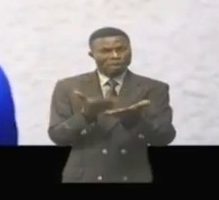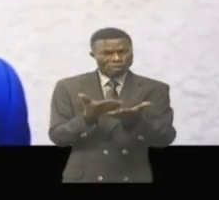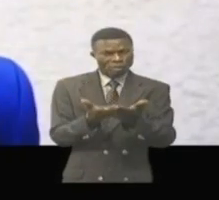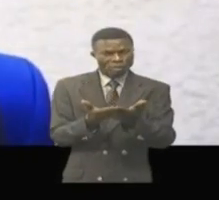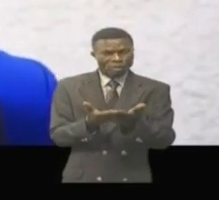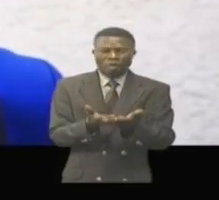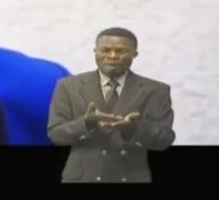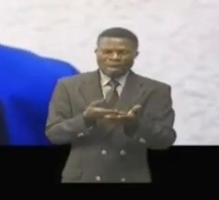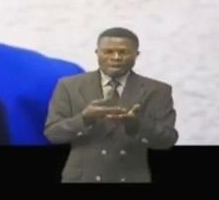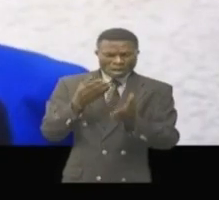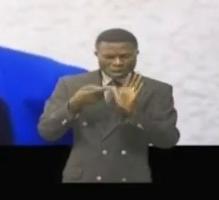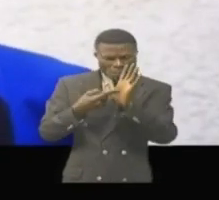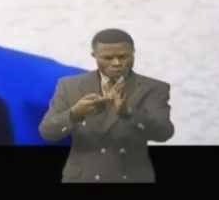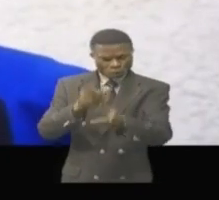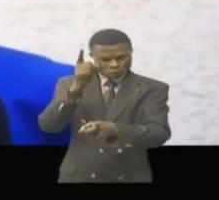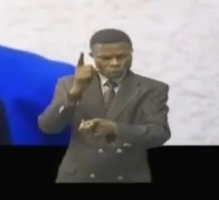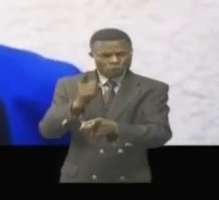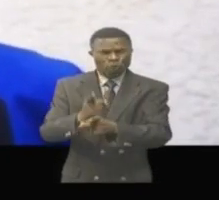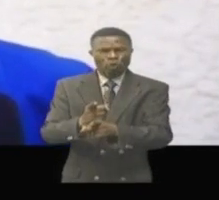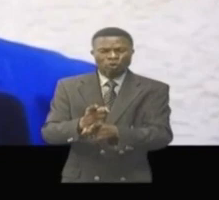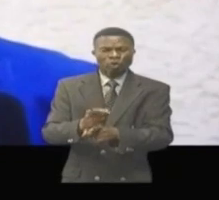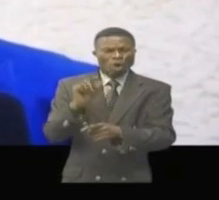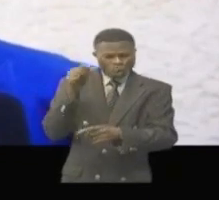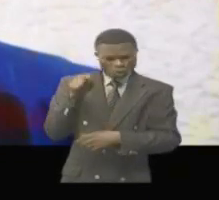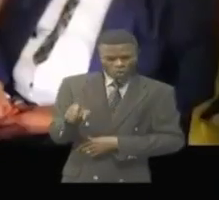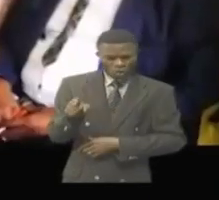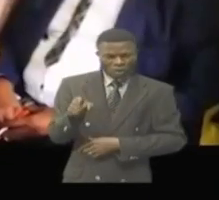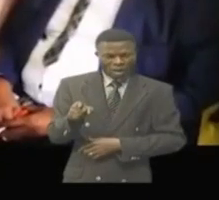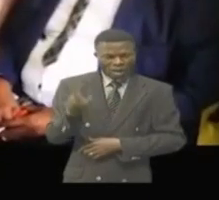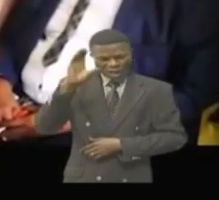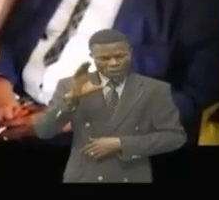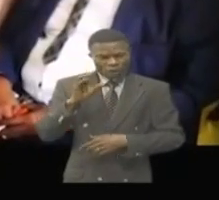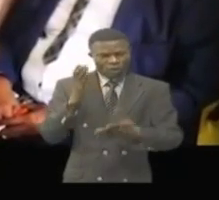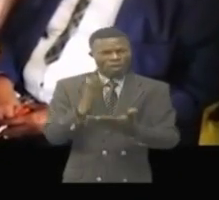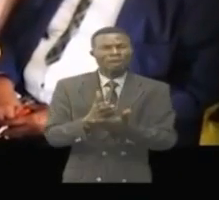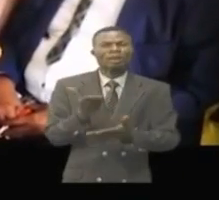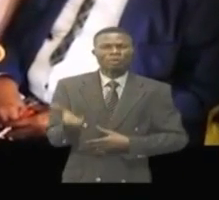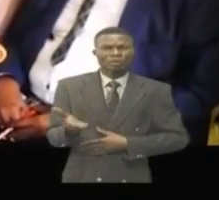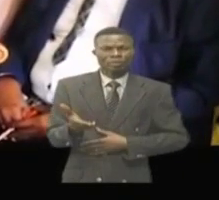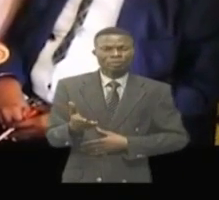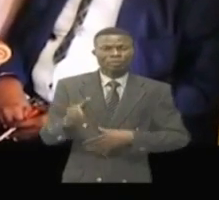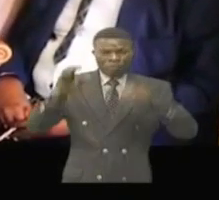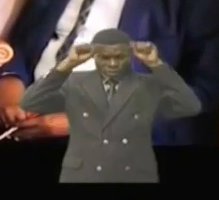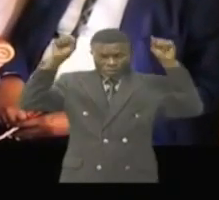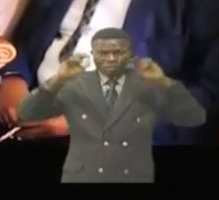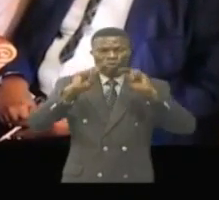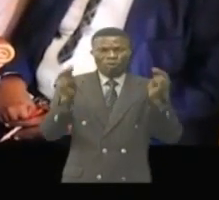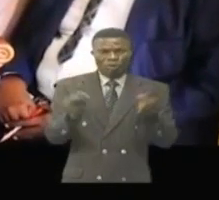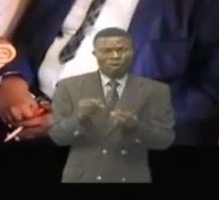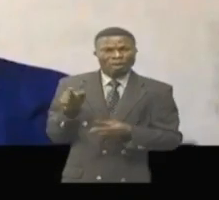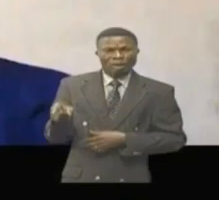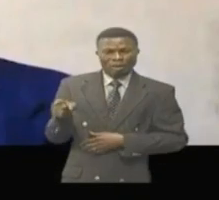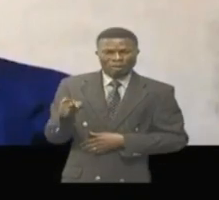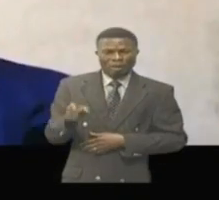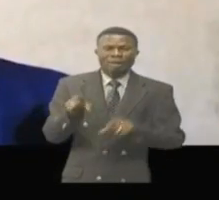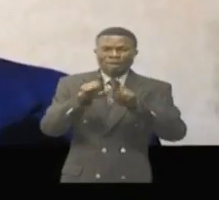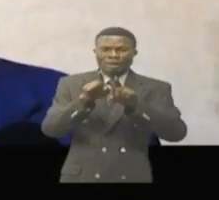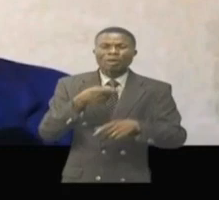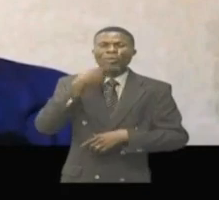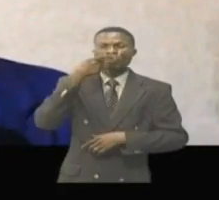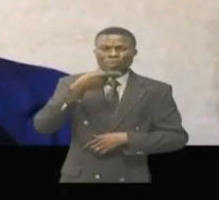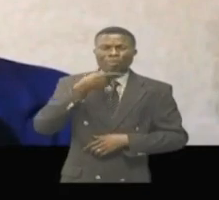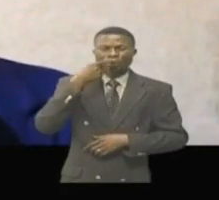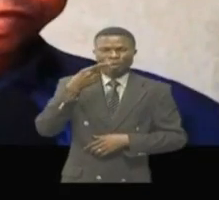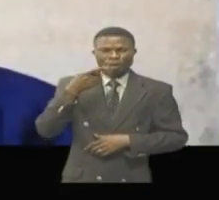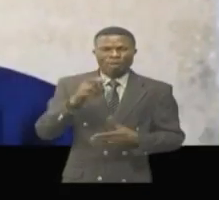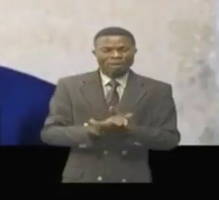des précisions pour augmenter la production et pour faire une bonne traçabilité. Un des présidents de coopératives de la place n'a pas manqué à donner